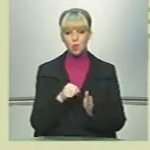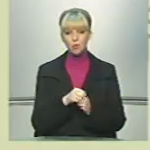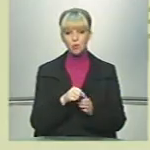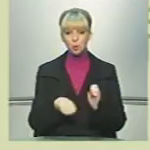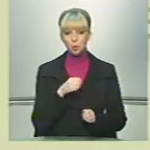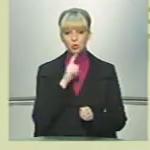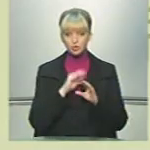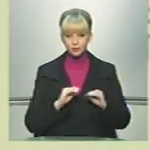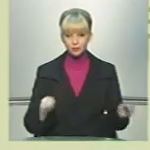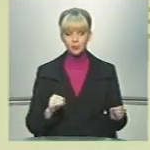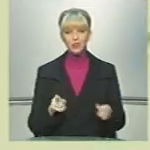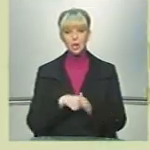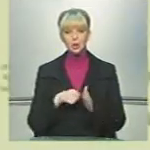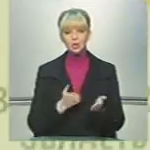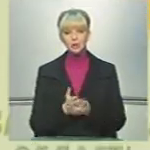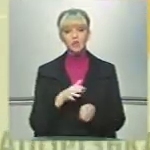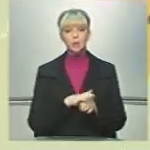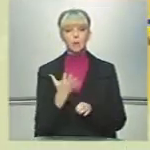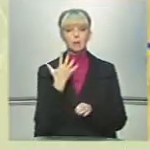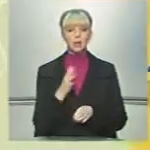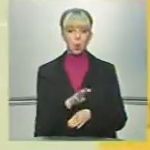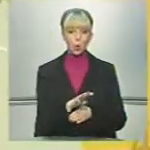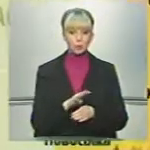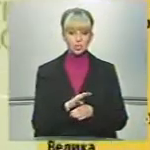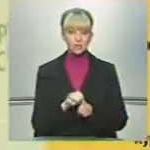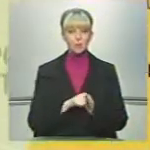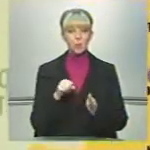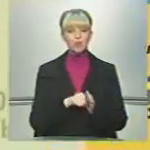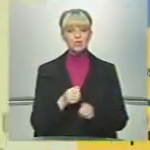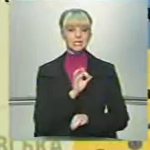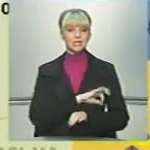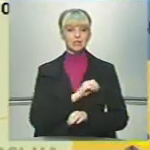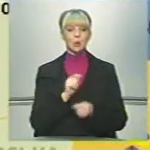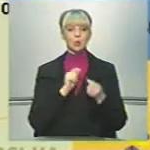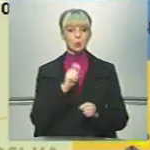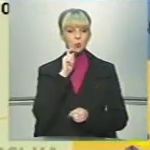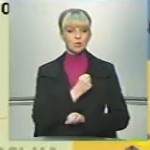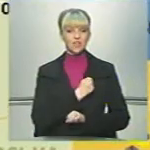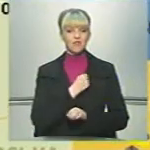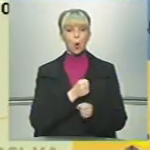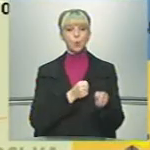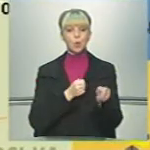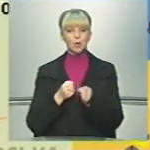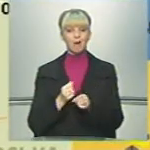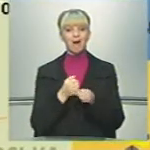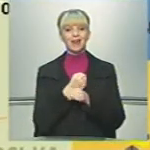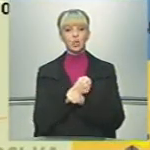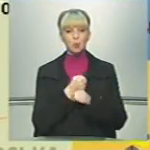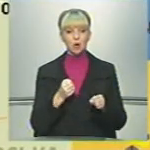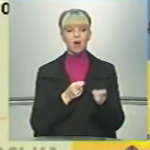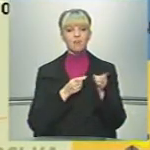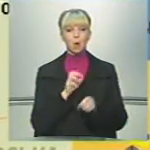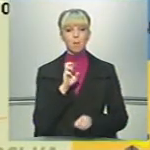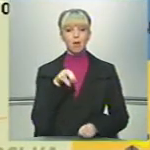На Донецькому напрямку відбулось 5 обстрілів. Бойовики застосовували проти українських воїнів кулемети, гранатомети та